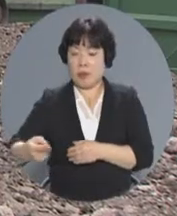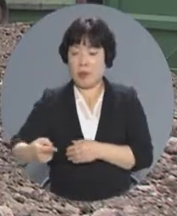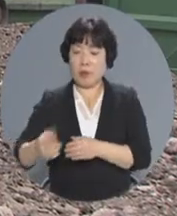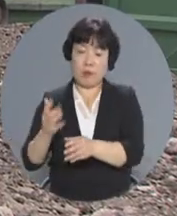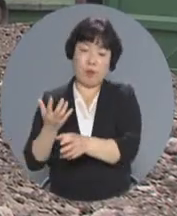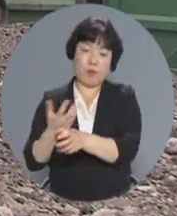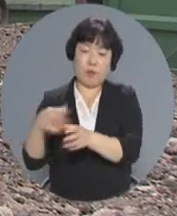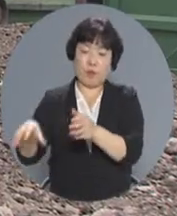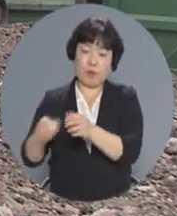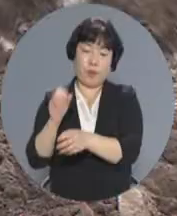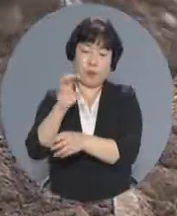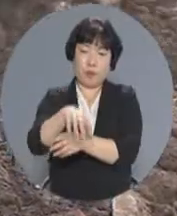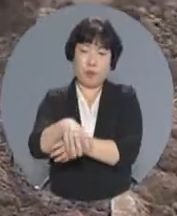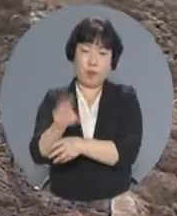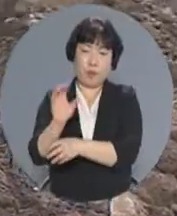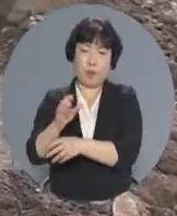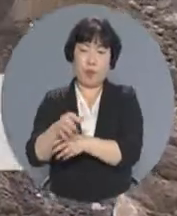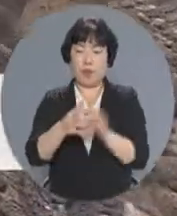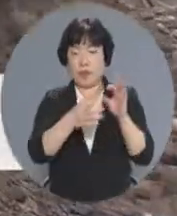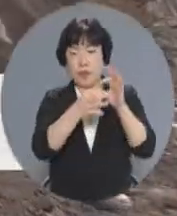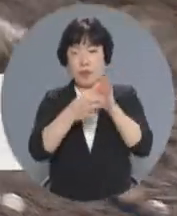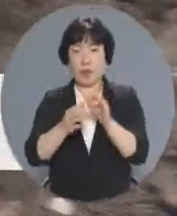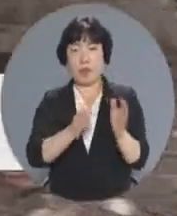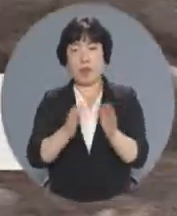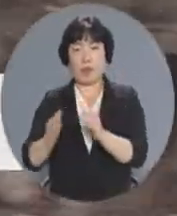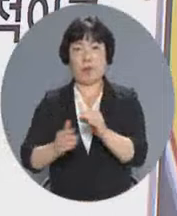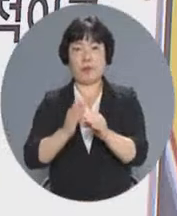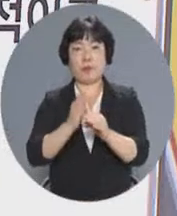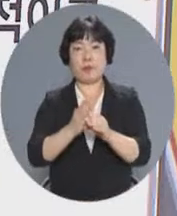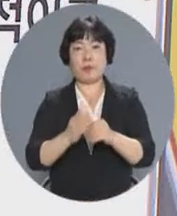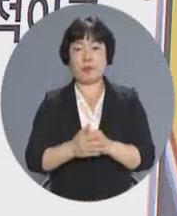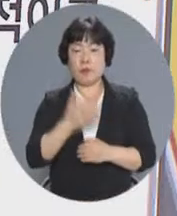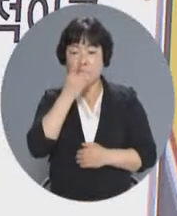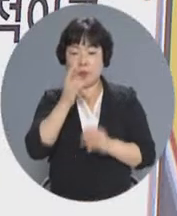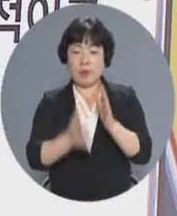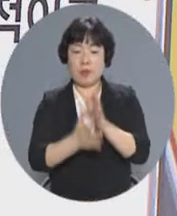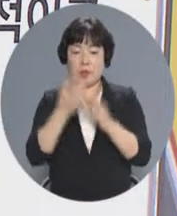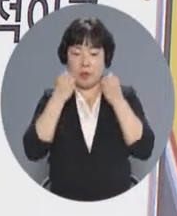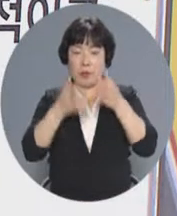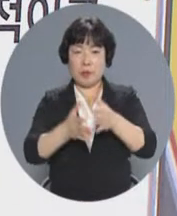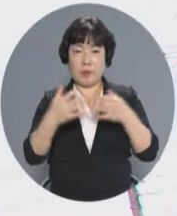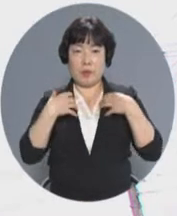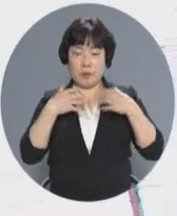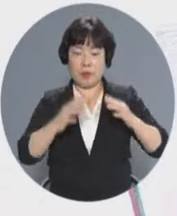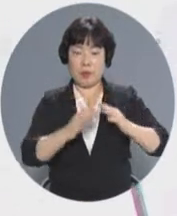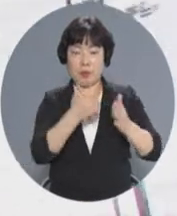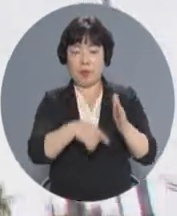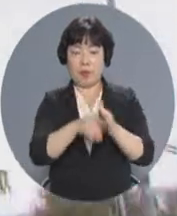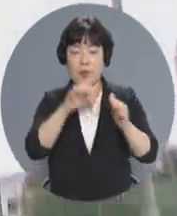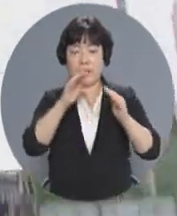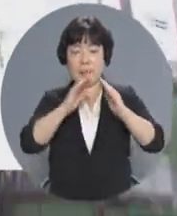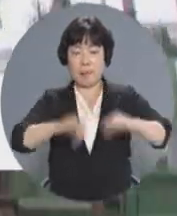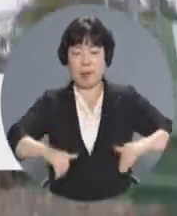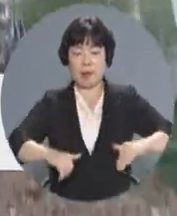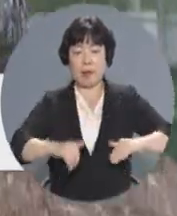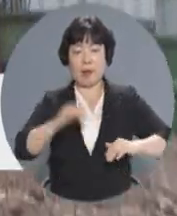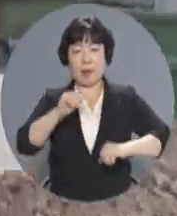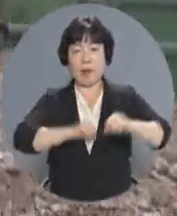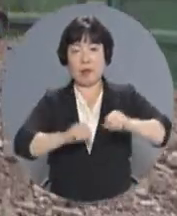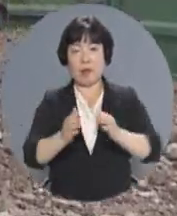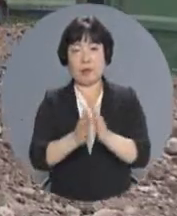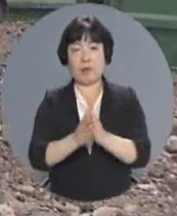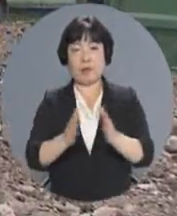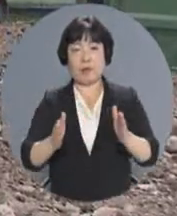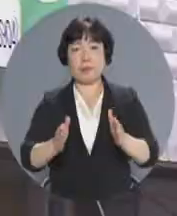중장비가 건물 잔해들을 분주하게 정리합니다. 순천시 신청사 건립을 위한 철거 작업이 본격적으로 시작된